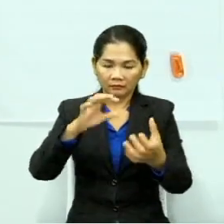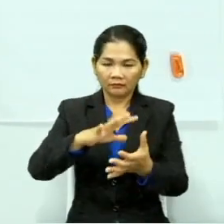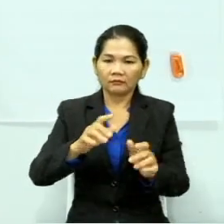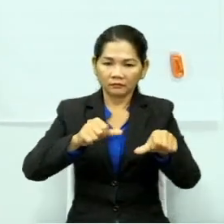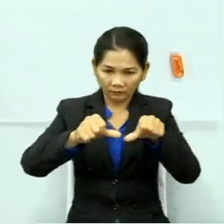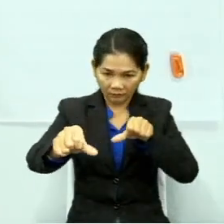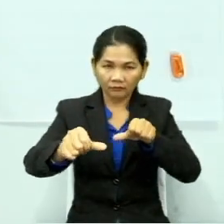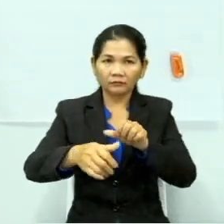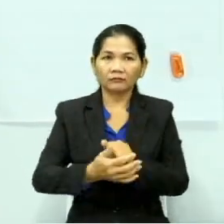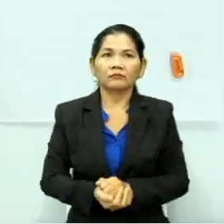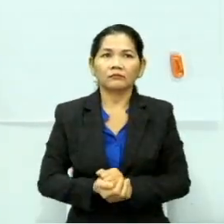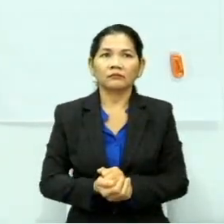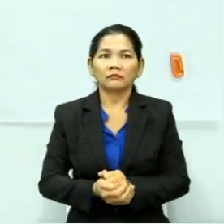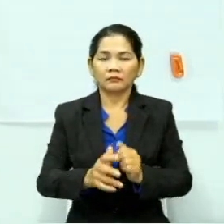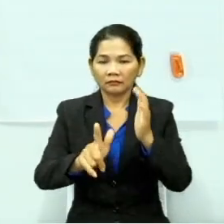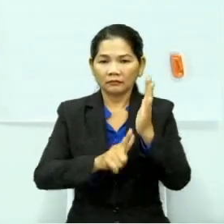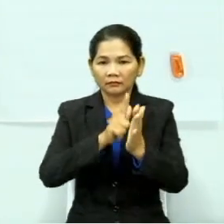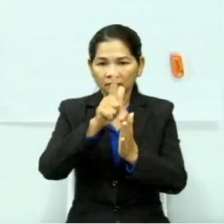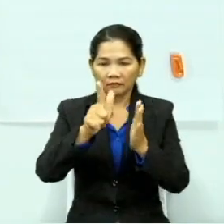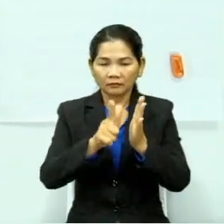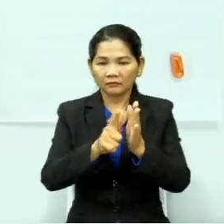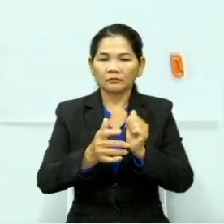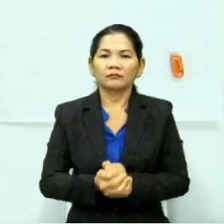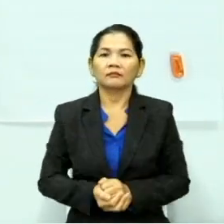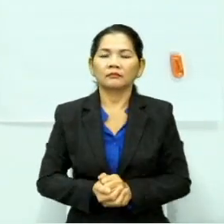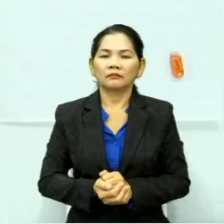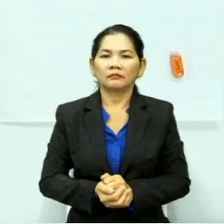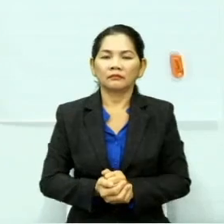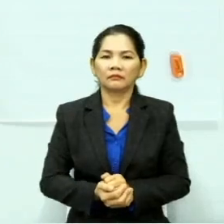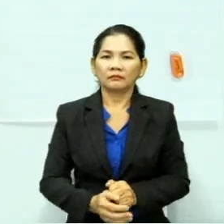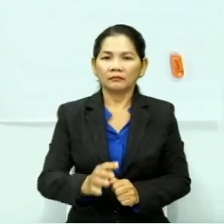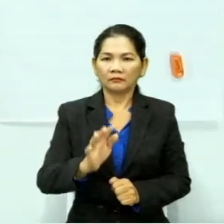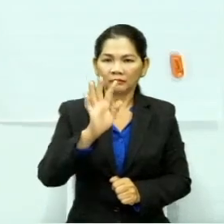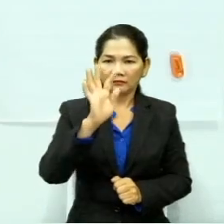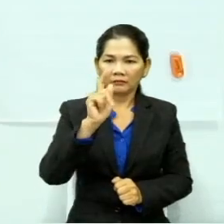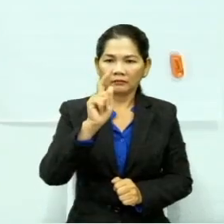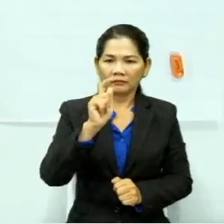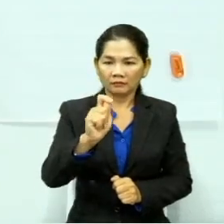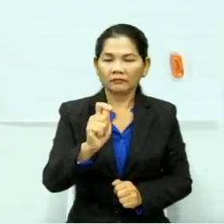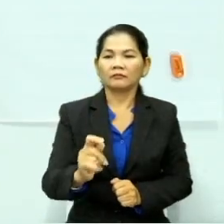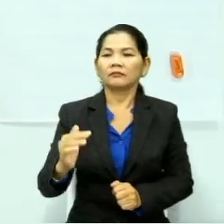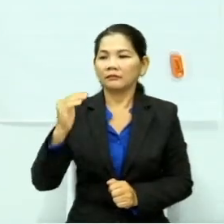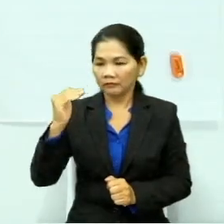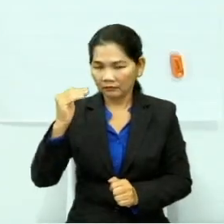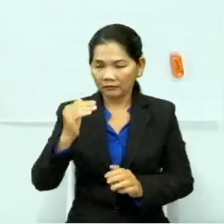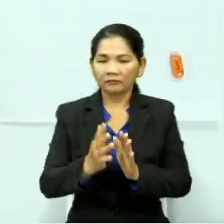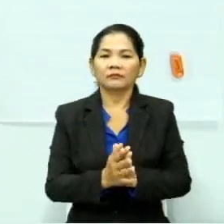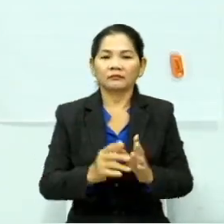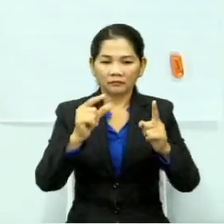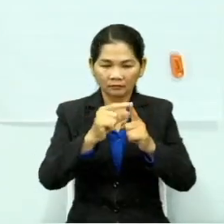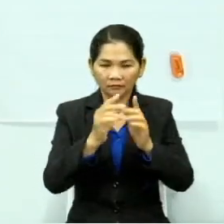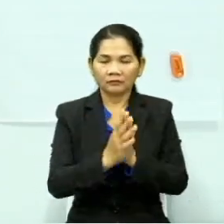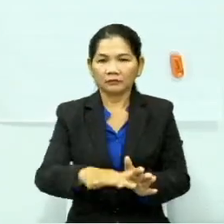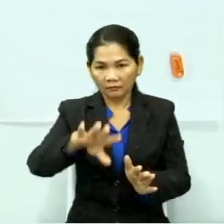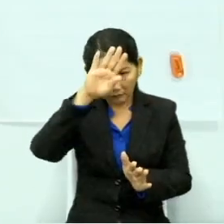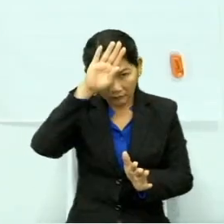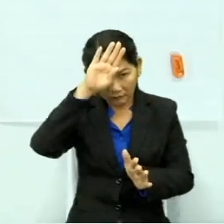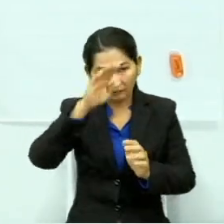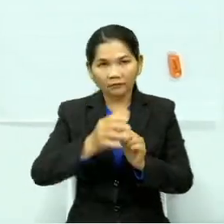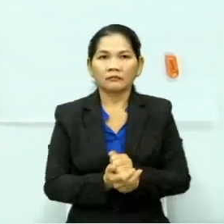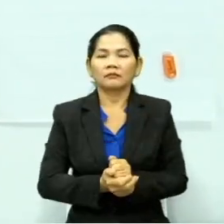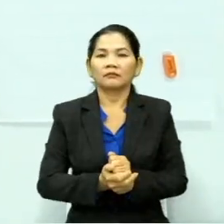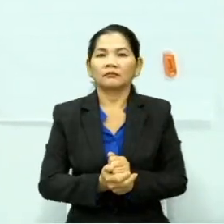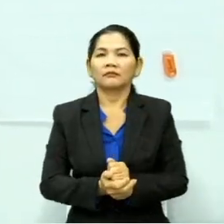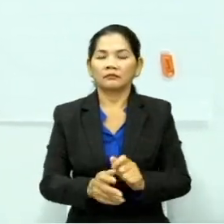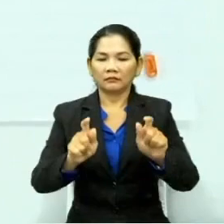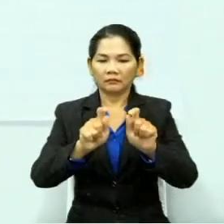trò cố chiệt cha rô xo nế cứ miếm này thả bịa để pra sản phẩm sạch đánh con á cứ rìa chất sạp